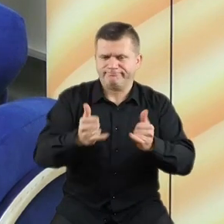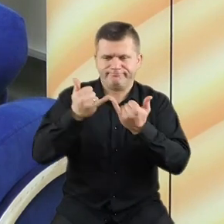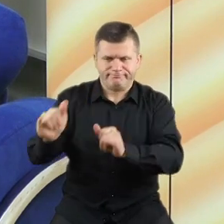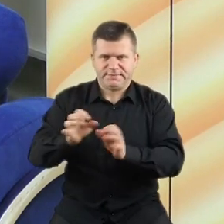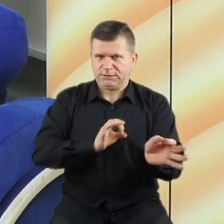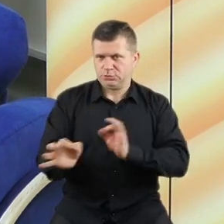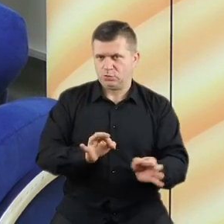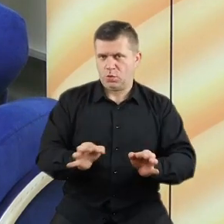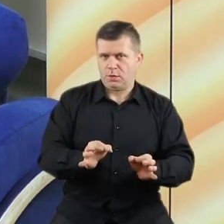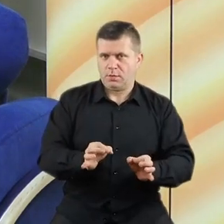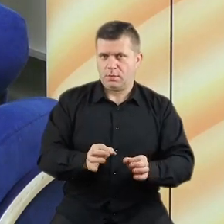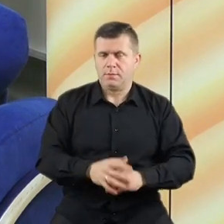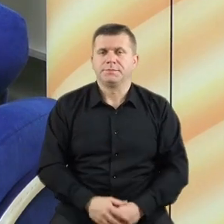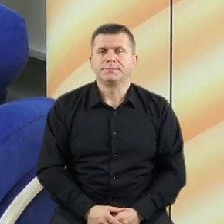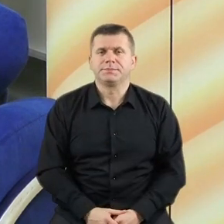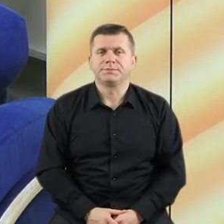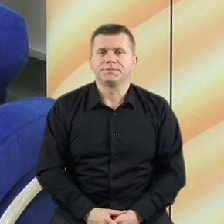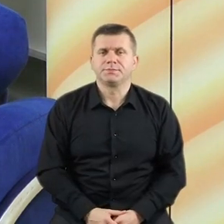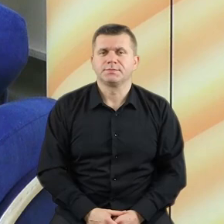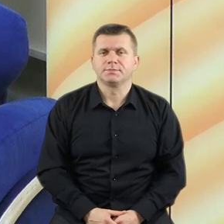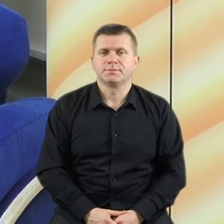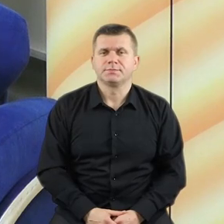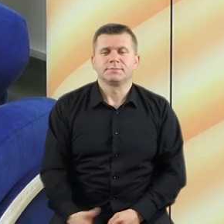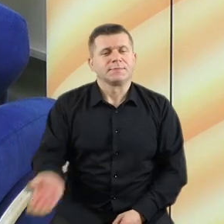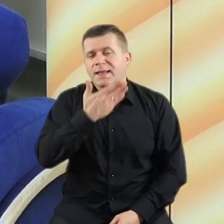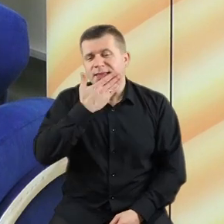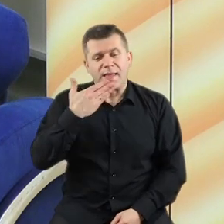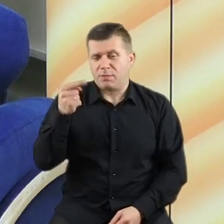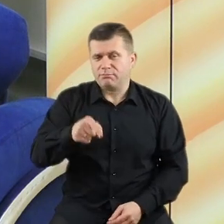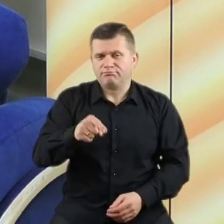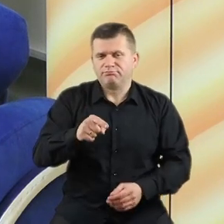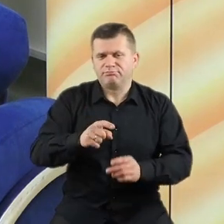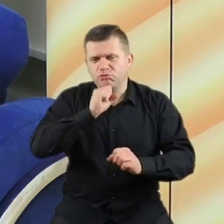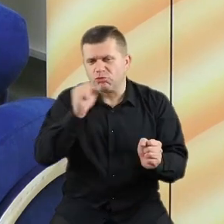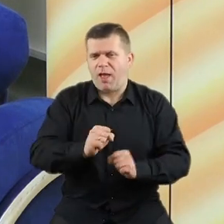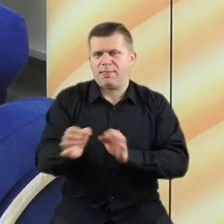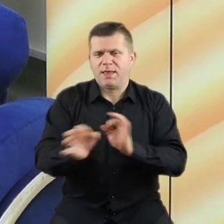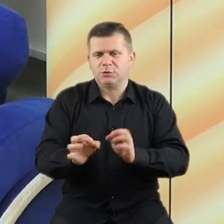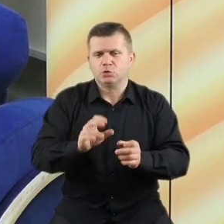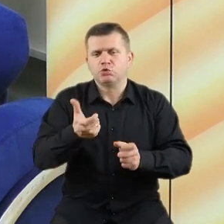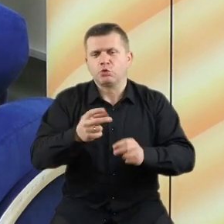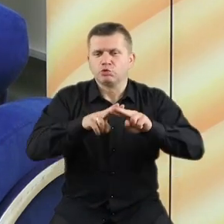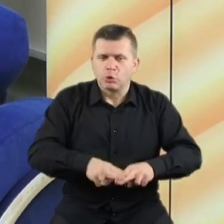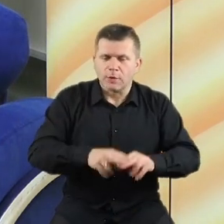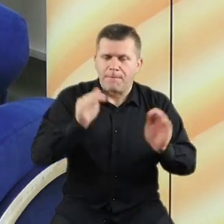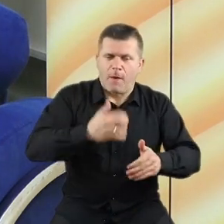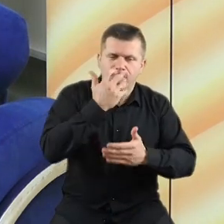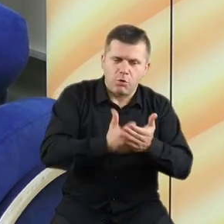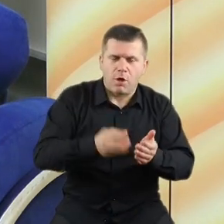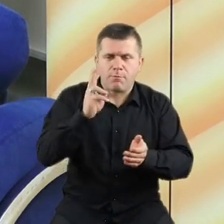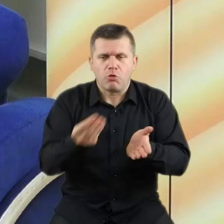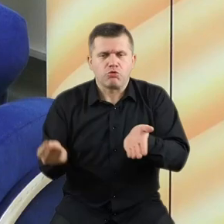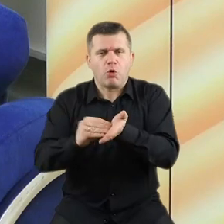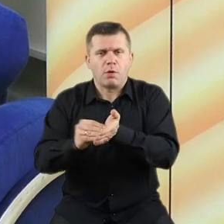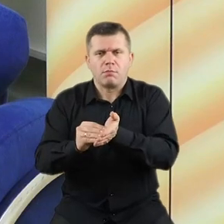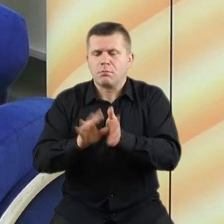odrębne historie. I nie mam tu właściwie żadnej historii, która by mi została i wykorzystałabym ją i potem dorobiła.